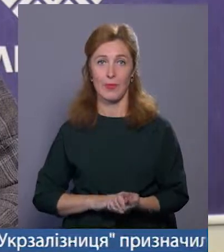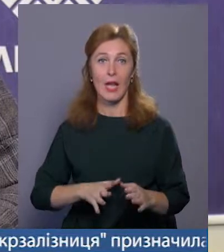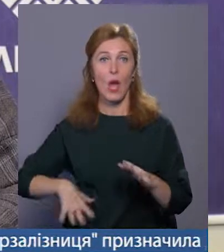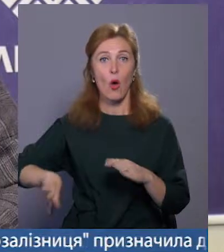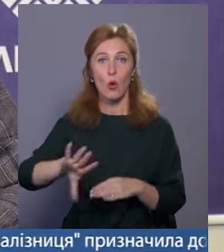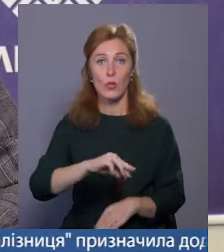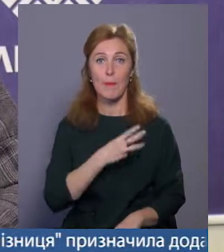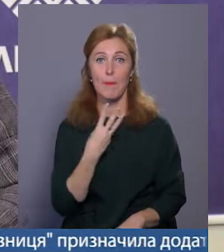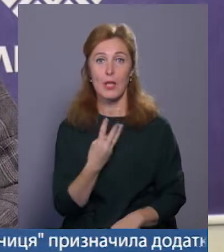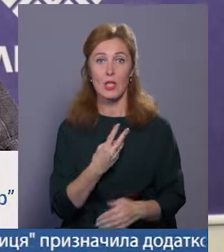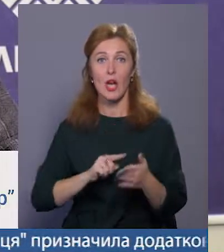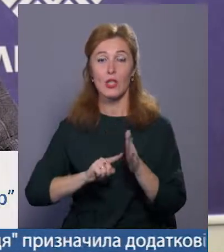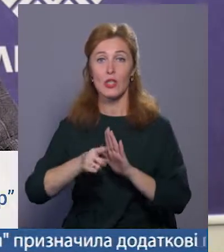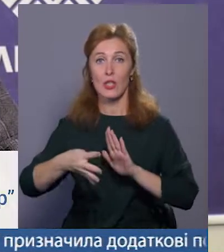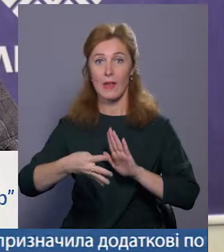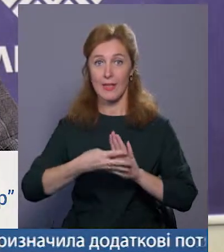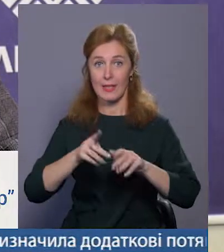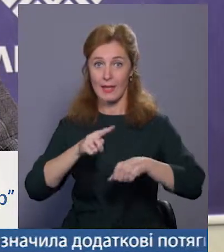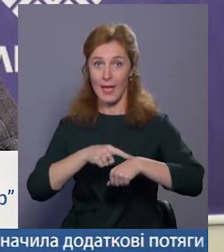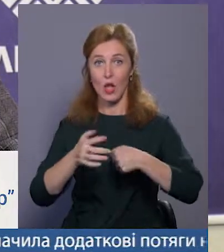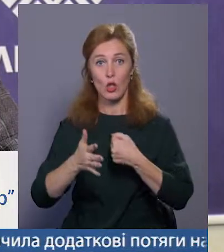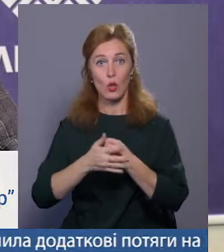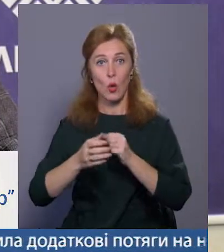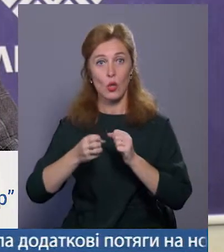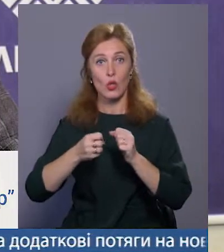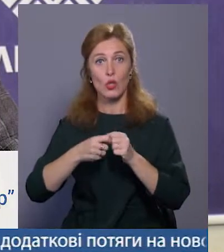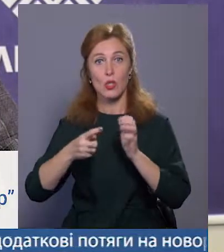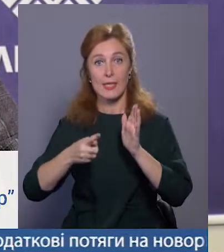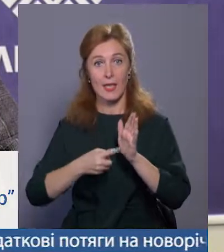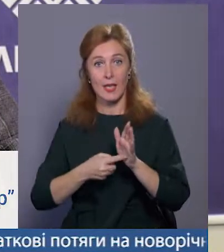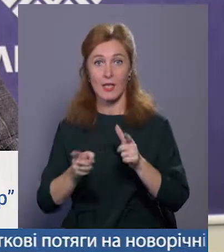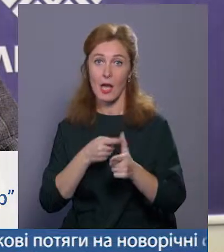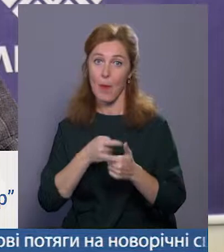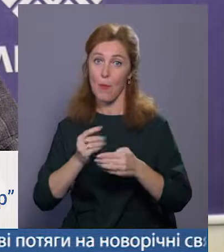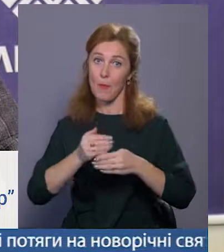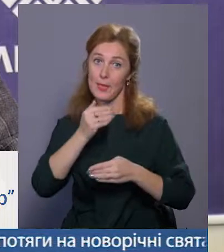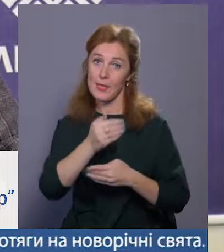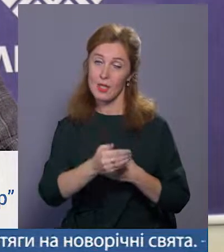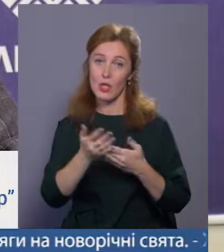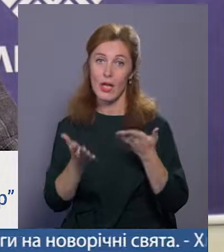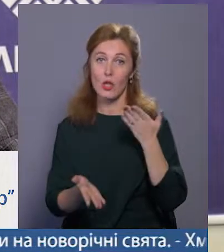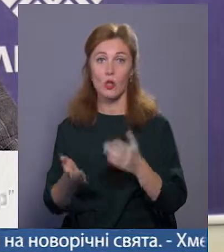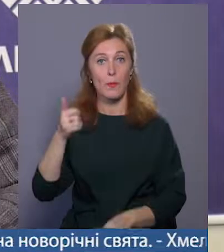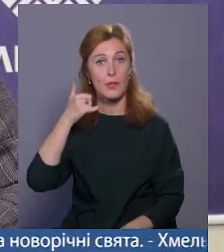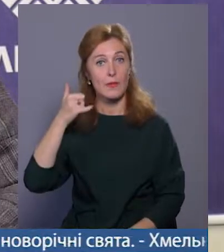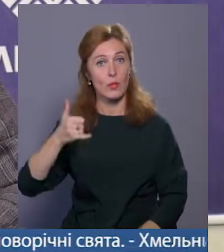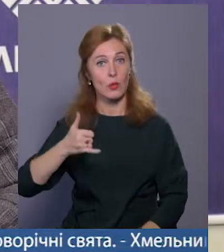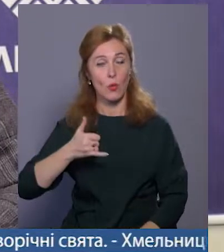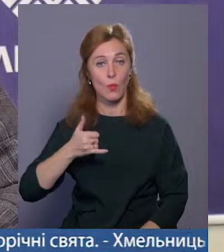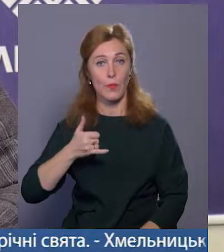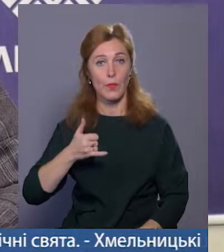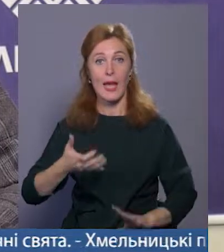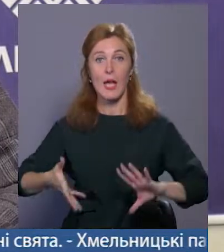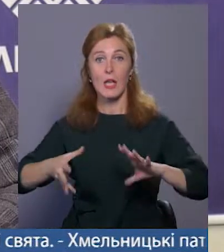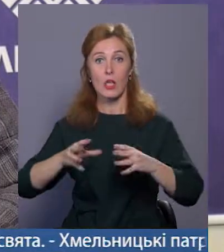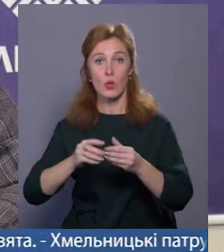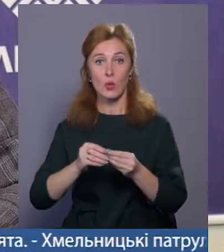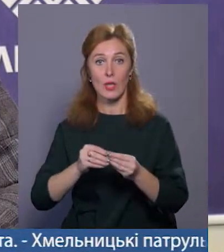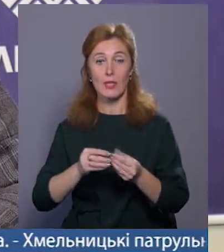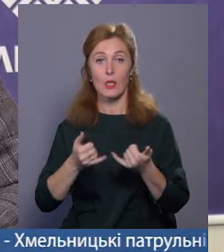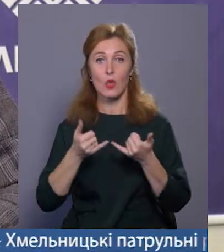бажаючим з 9 годин до 4, а можна пізніше, якщо по дзвінку, такі дослідження ми проводимо. Результати досліджень сьогодні